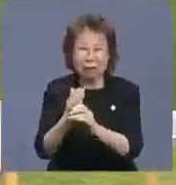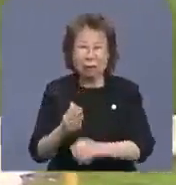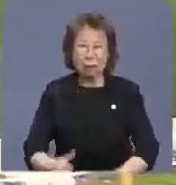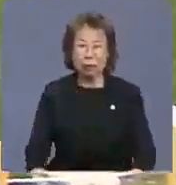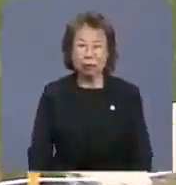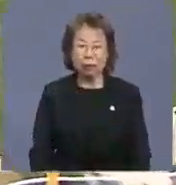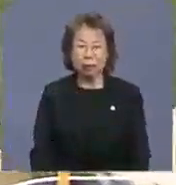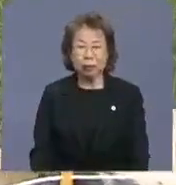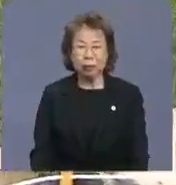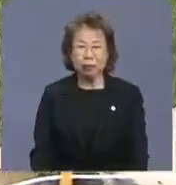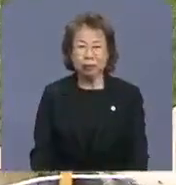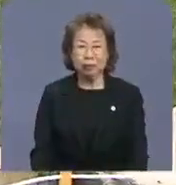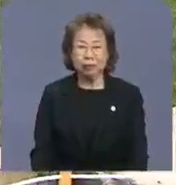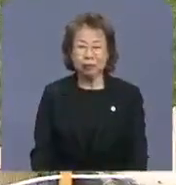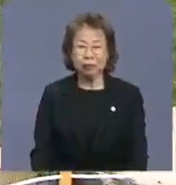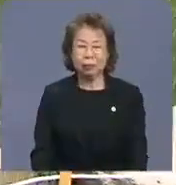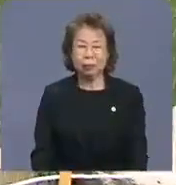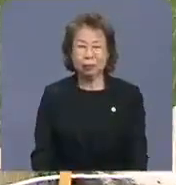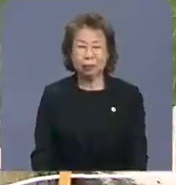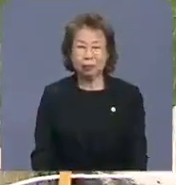뉴스 노준 차립니다